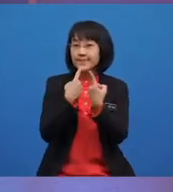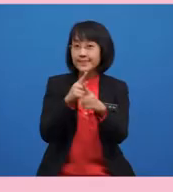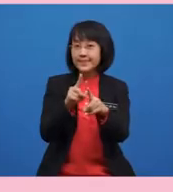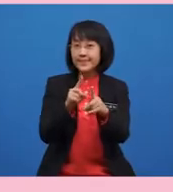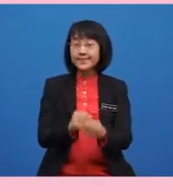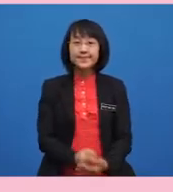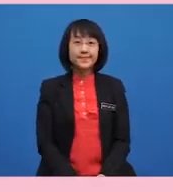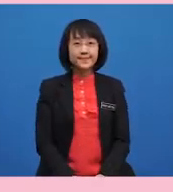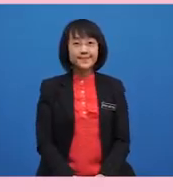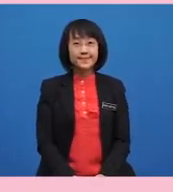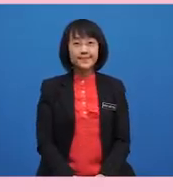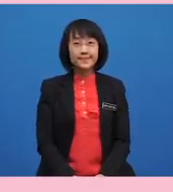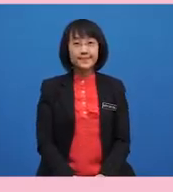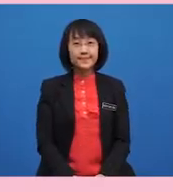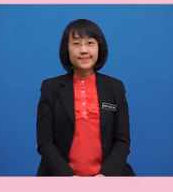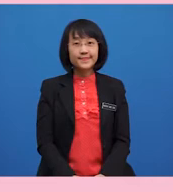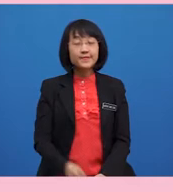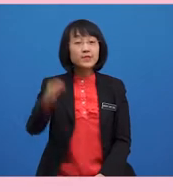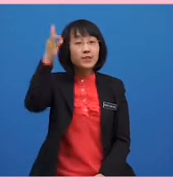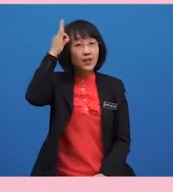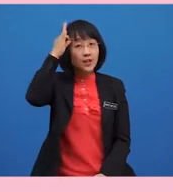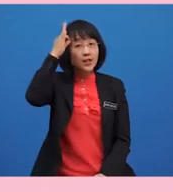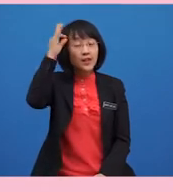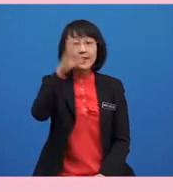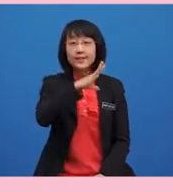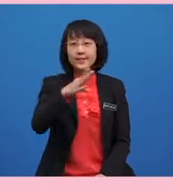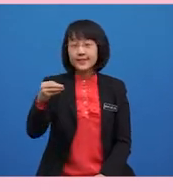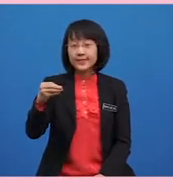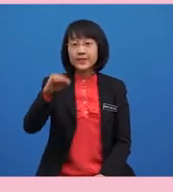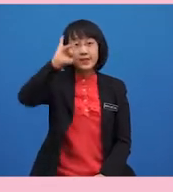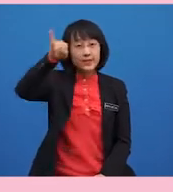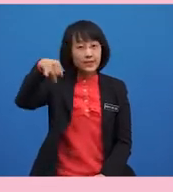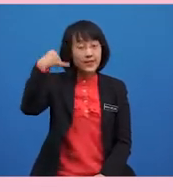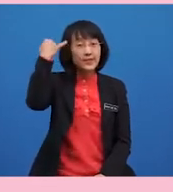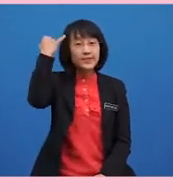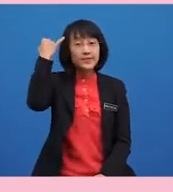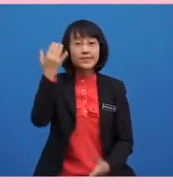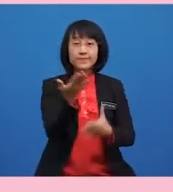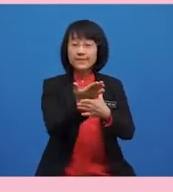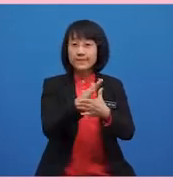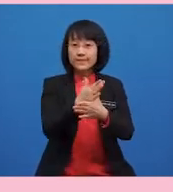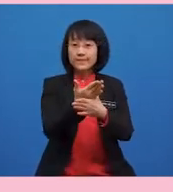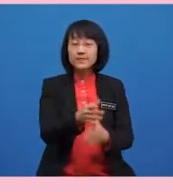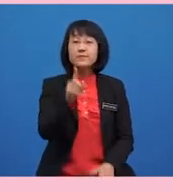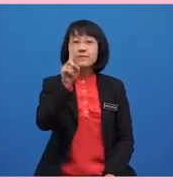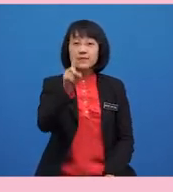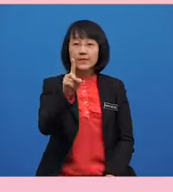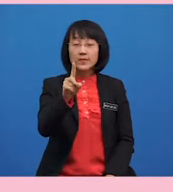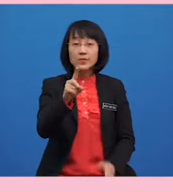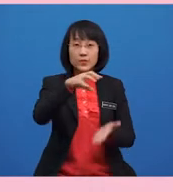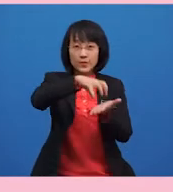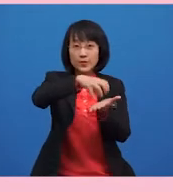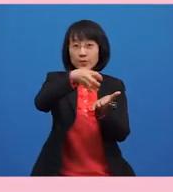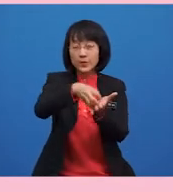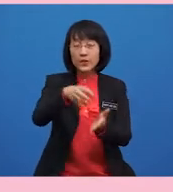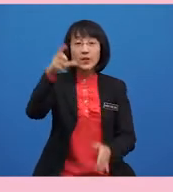lagi. Francis dan Jason berkongsi satu